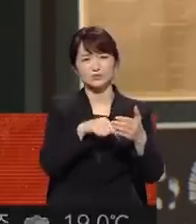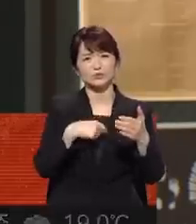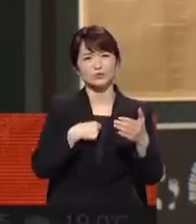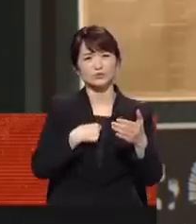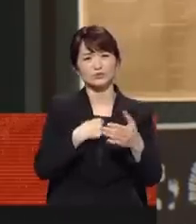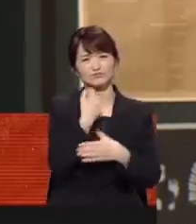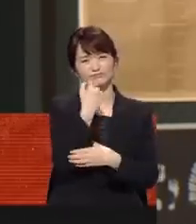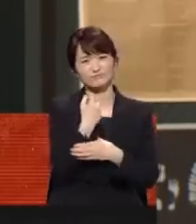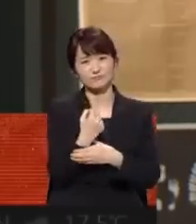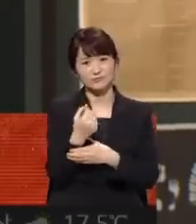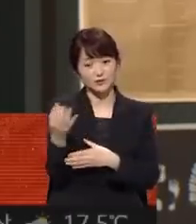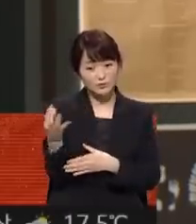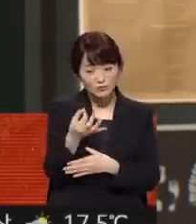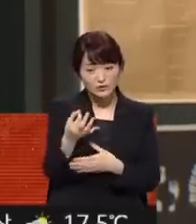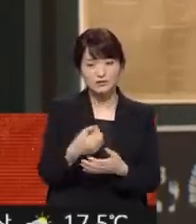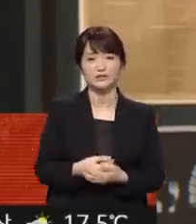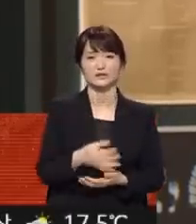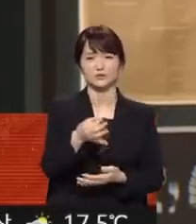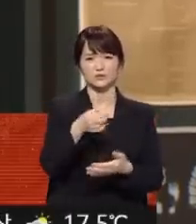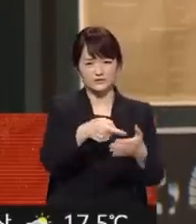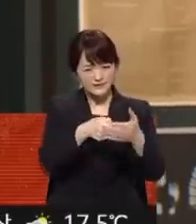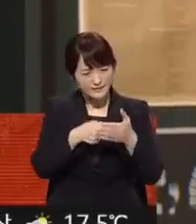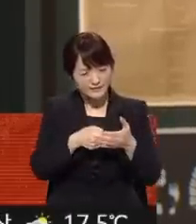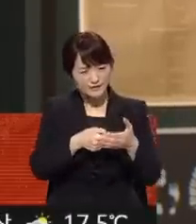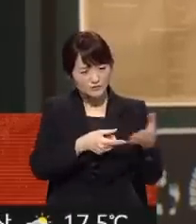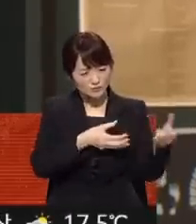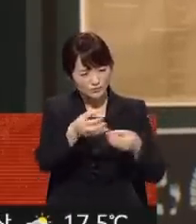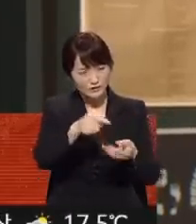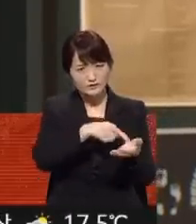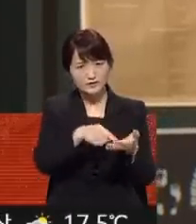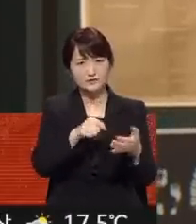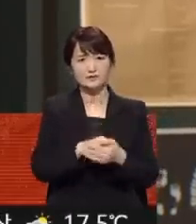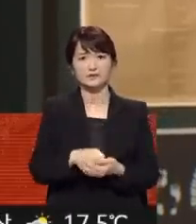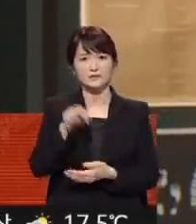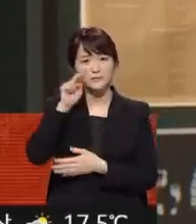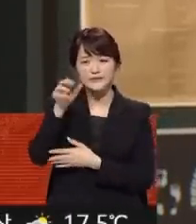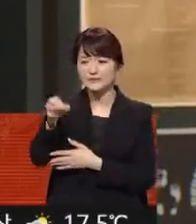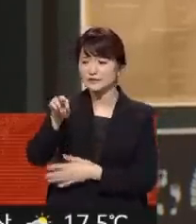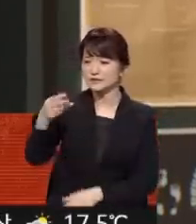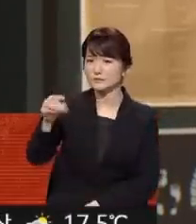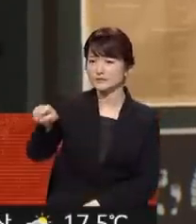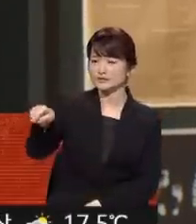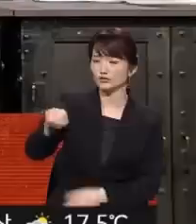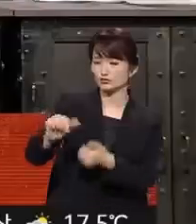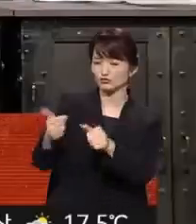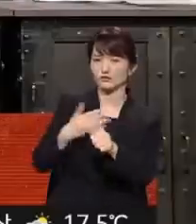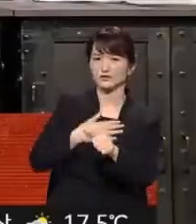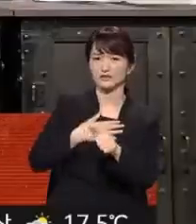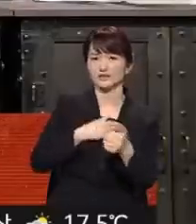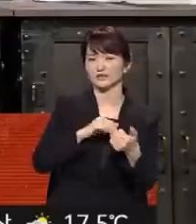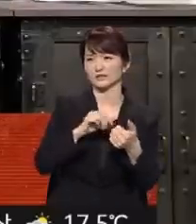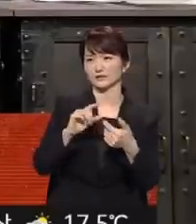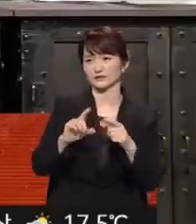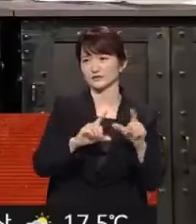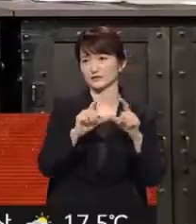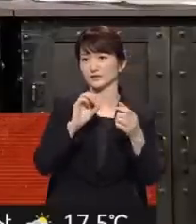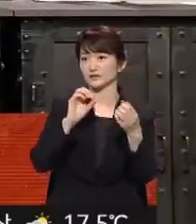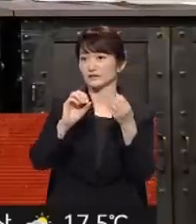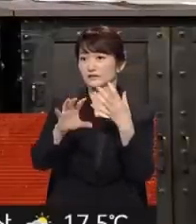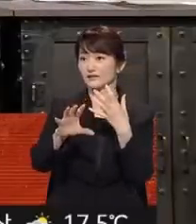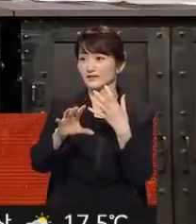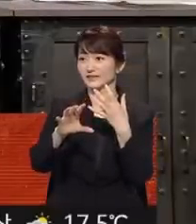아껴서 대출금 갖고 왔는데 뭐? 비자금? 그것도 300? 너 죽고 나 살자. 동그라미.